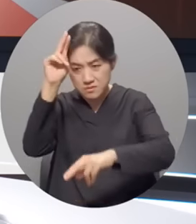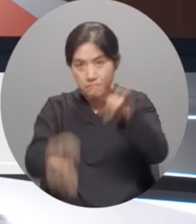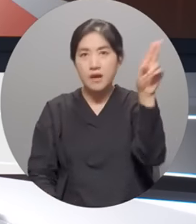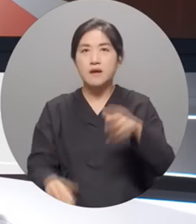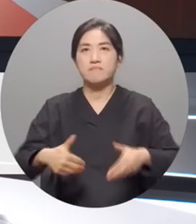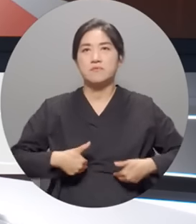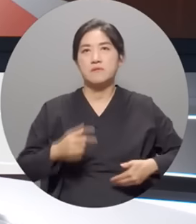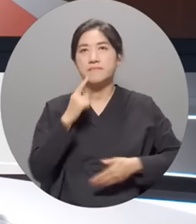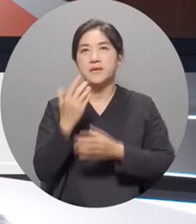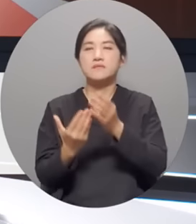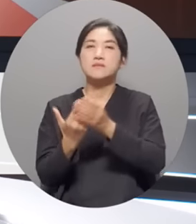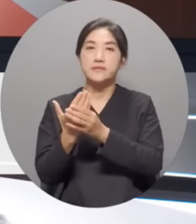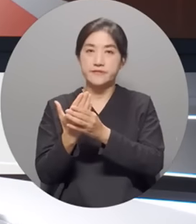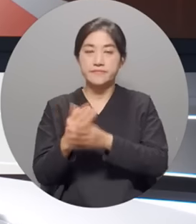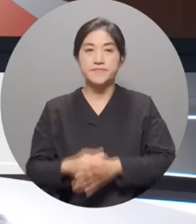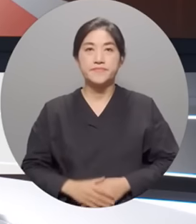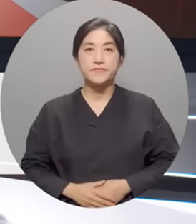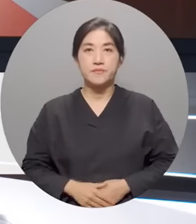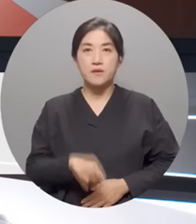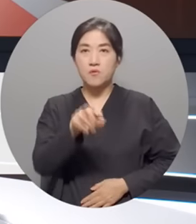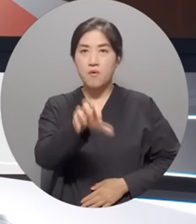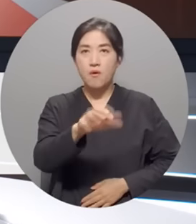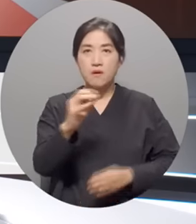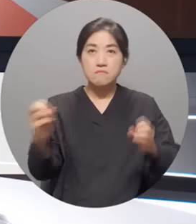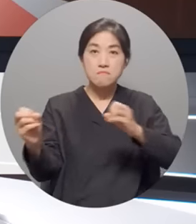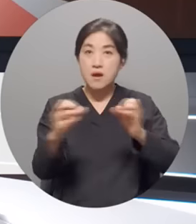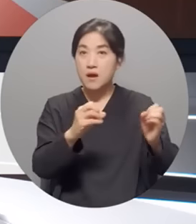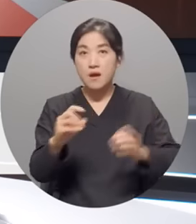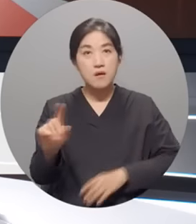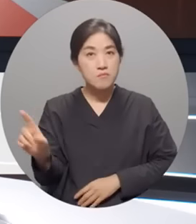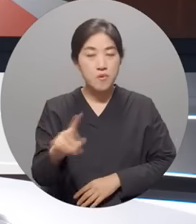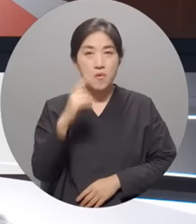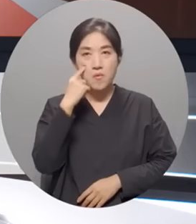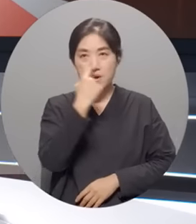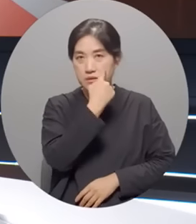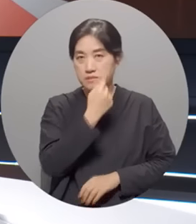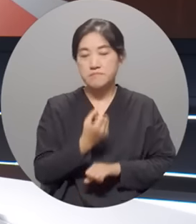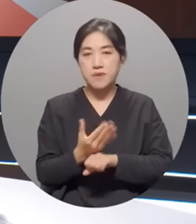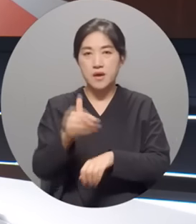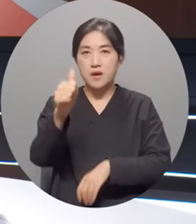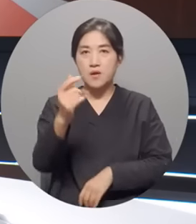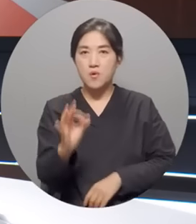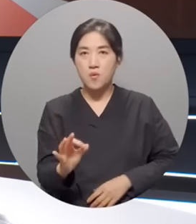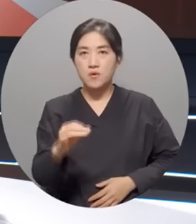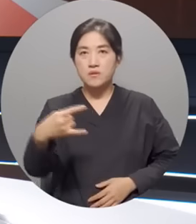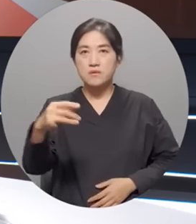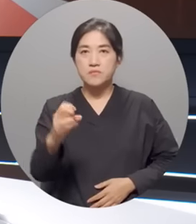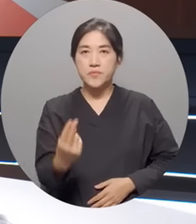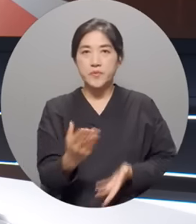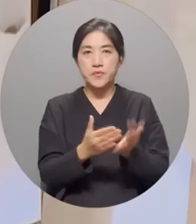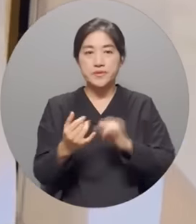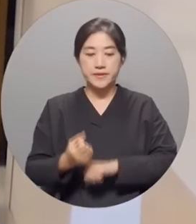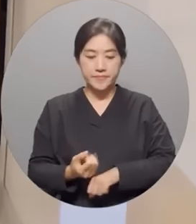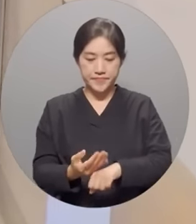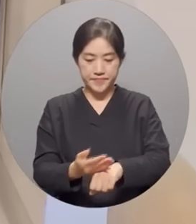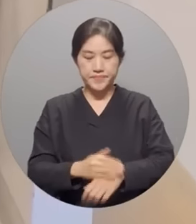한다는 비판이 나오는 상황인데요. 현장에서 어떤 얘기가 나왔는지 확인해 보시죠. 홍의표 기자입니다.